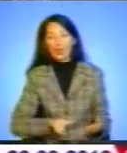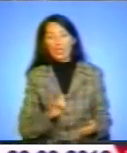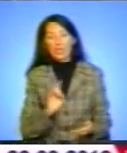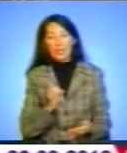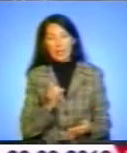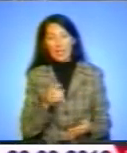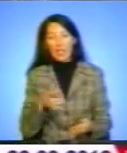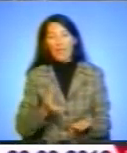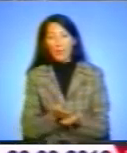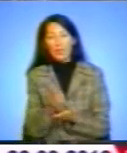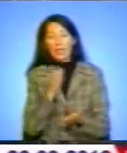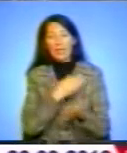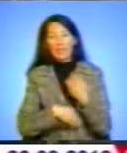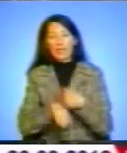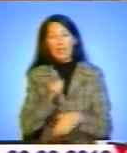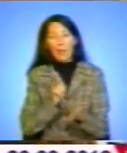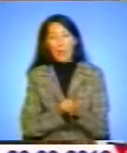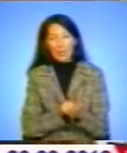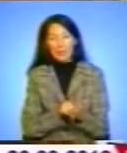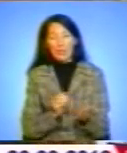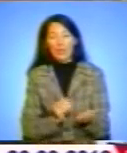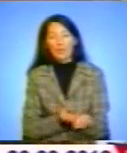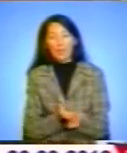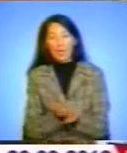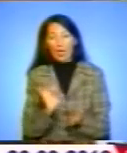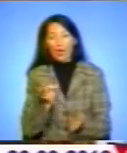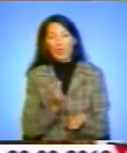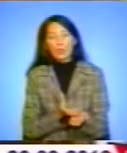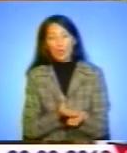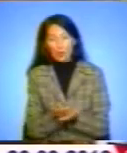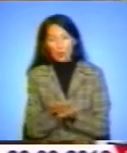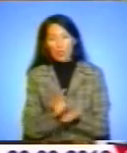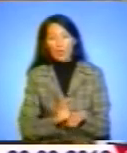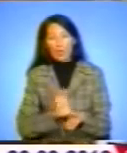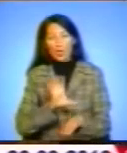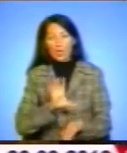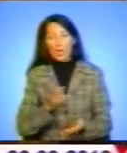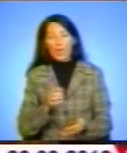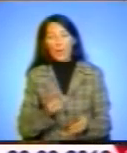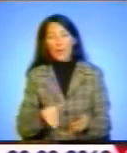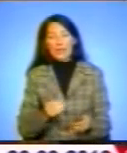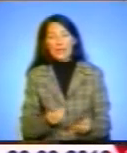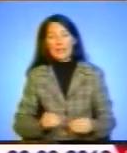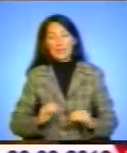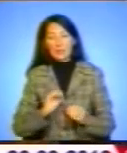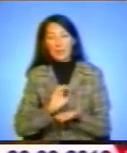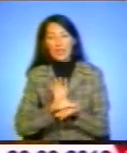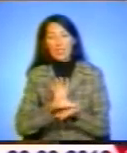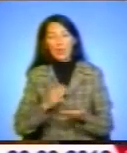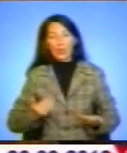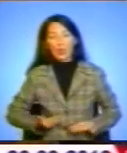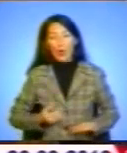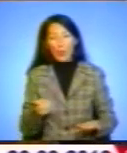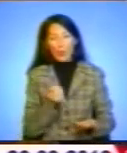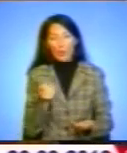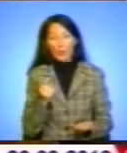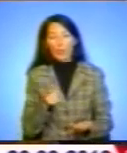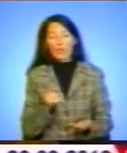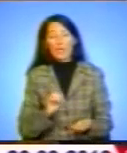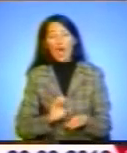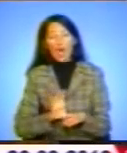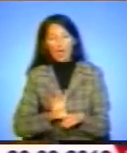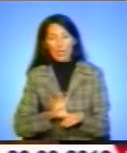пенсії. Розмір цих виплат зростає щоразу після збільшення прожиткового мінімуму. Прожитковий мінімум, оскільки він росте, то він різний для